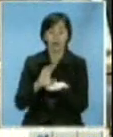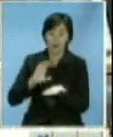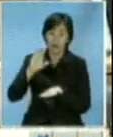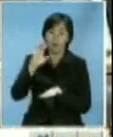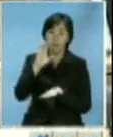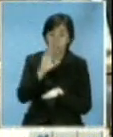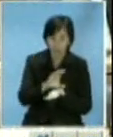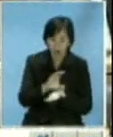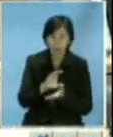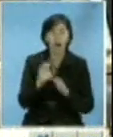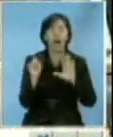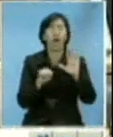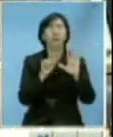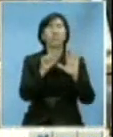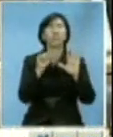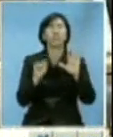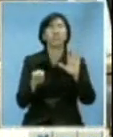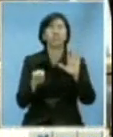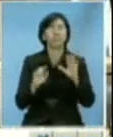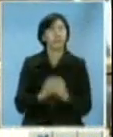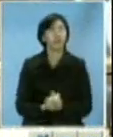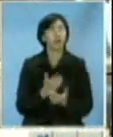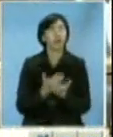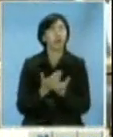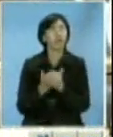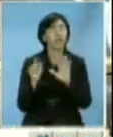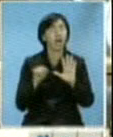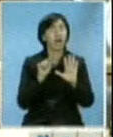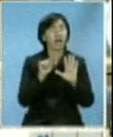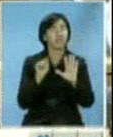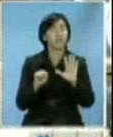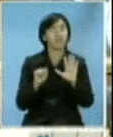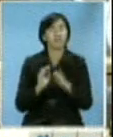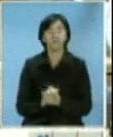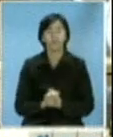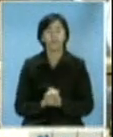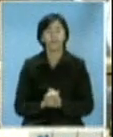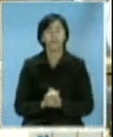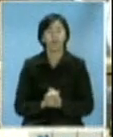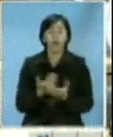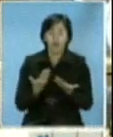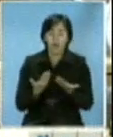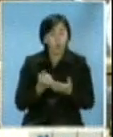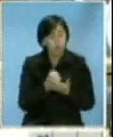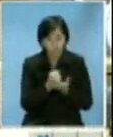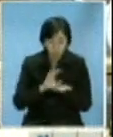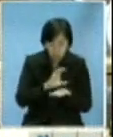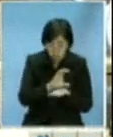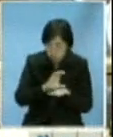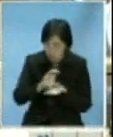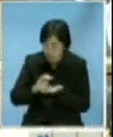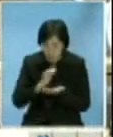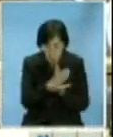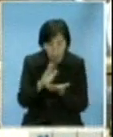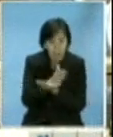สรรลงมาเมีเพียง5%นี่แหละครับท่านกระจายอย่างไรครับแล้วพี่